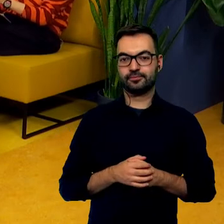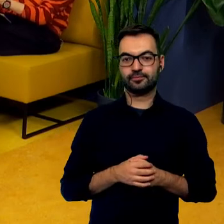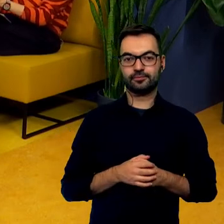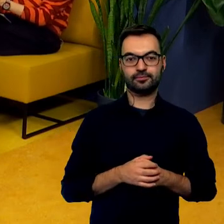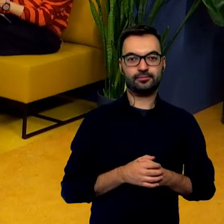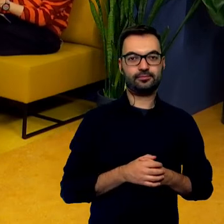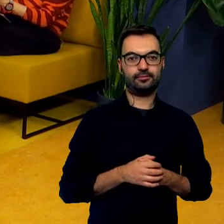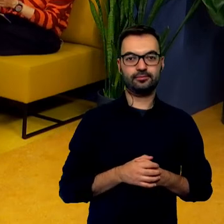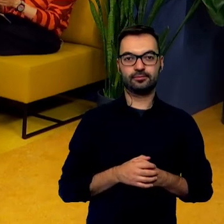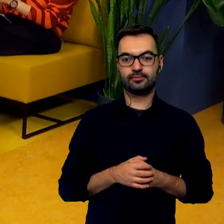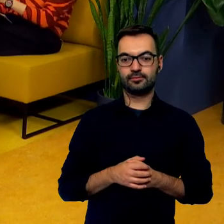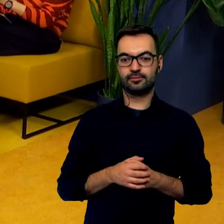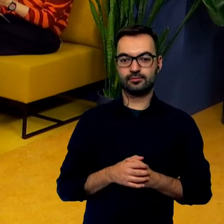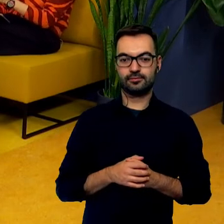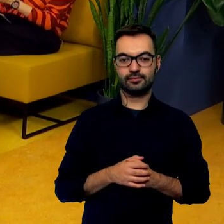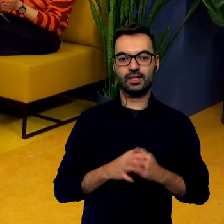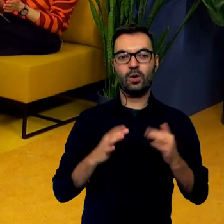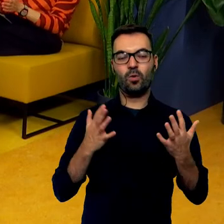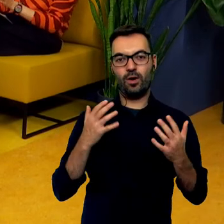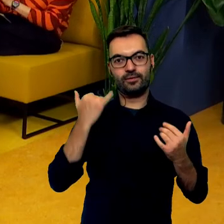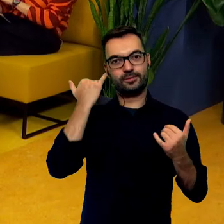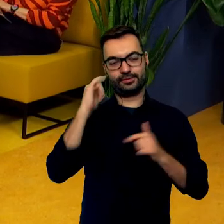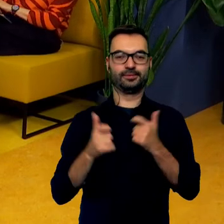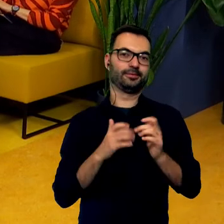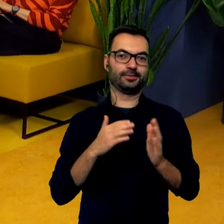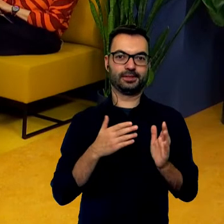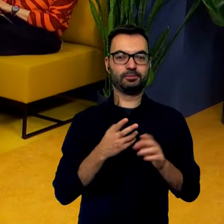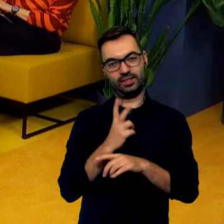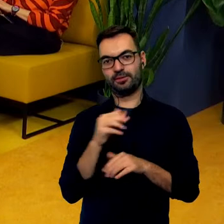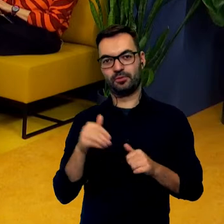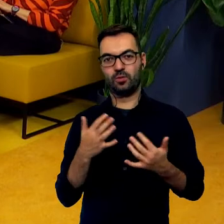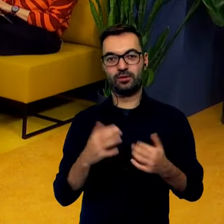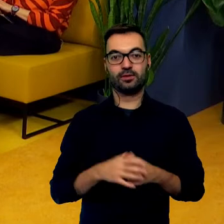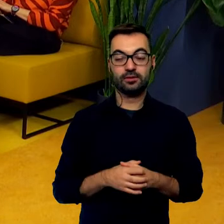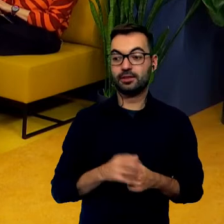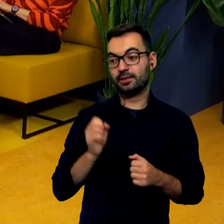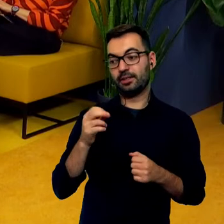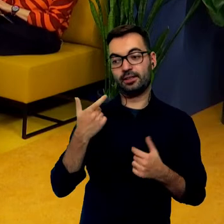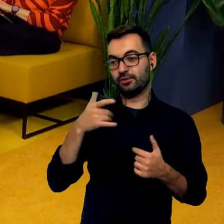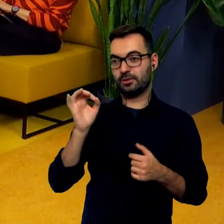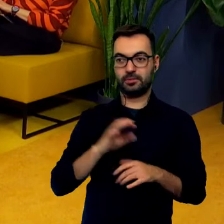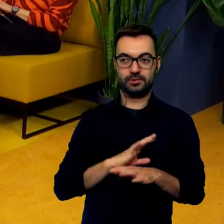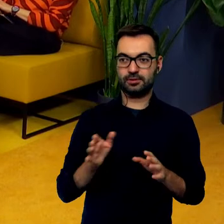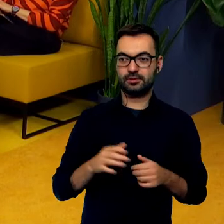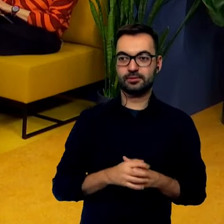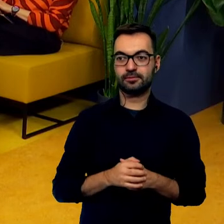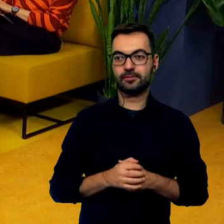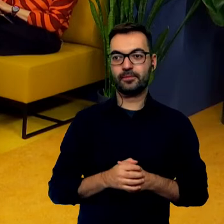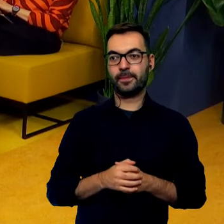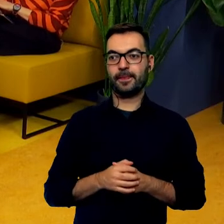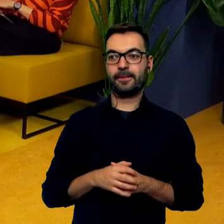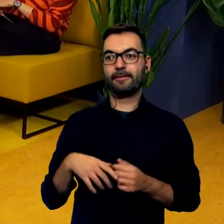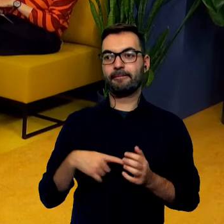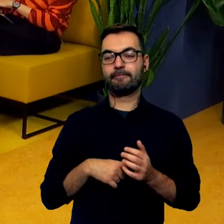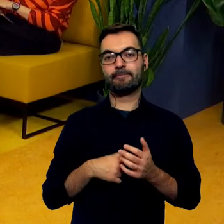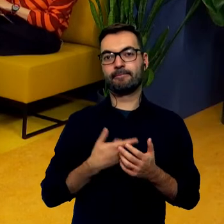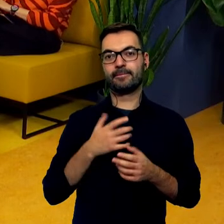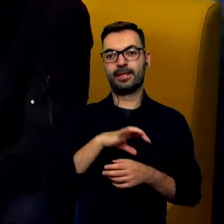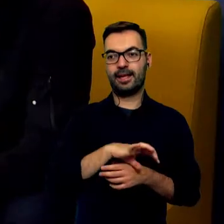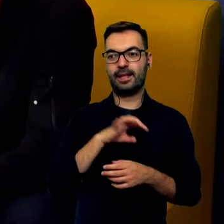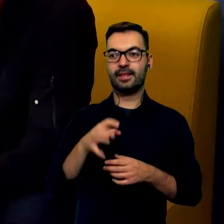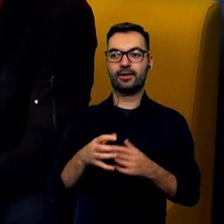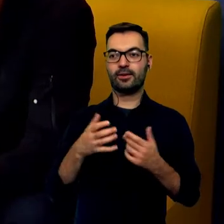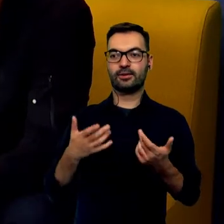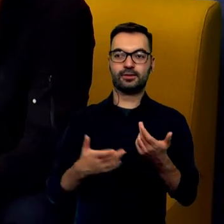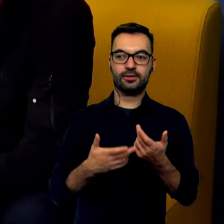delikatna przestrzeń, w której bardzo łatwo można przejść te granice. Absolutnie. Absolutnie, no bo to są takie kategorie, które